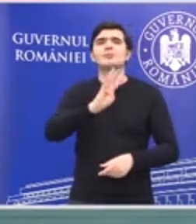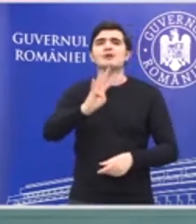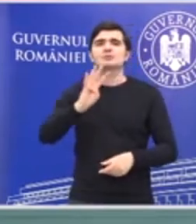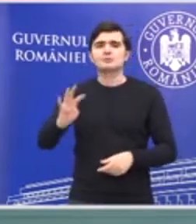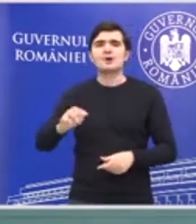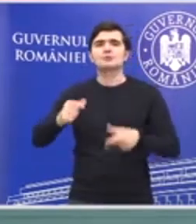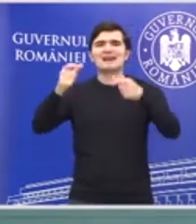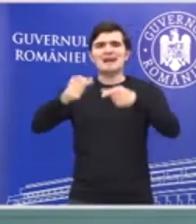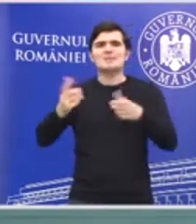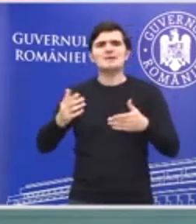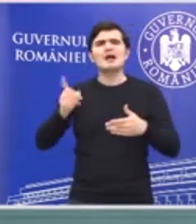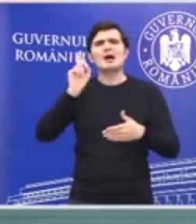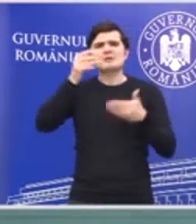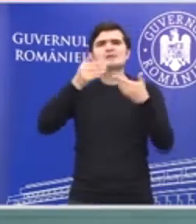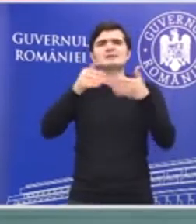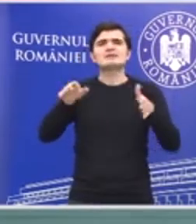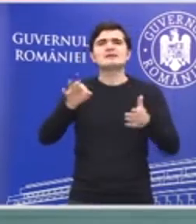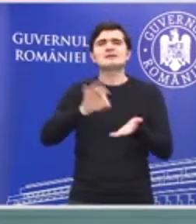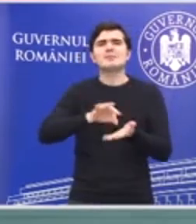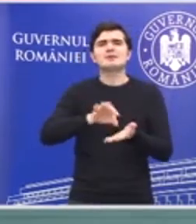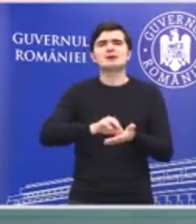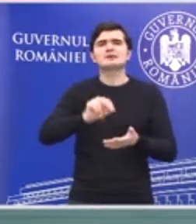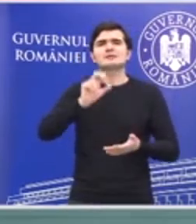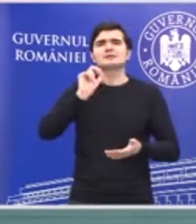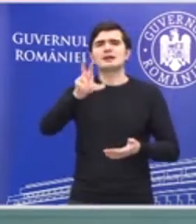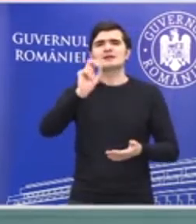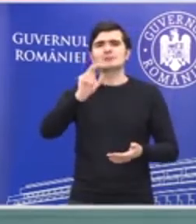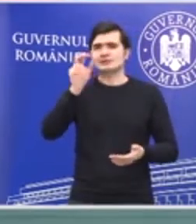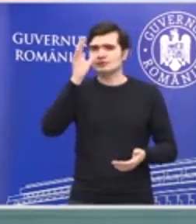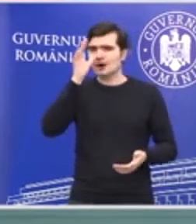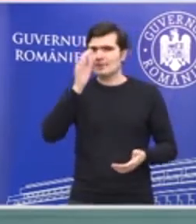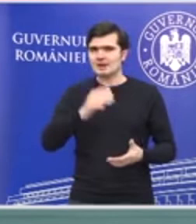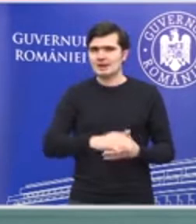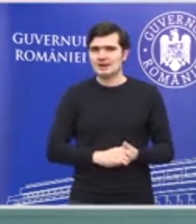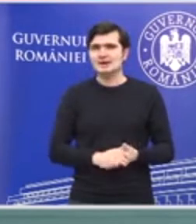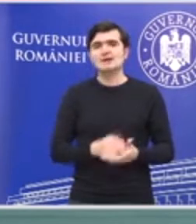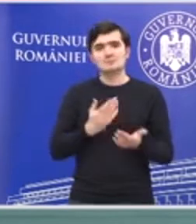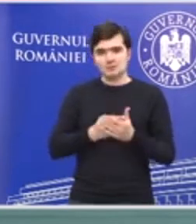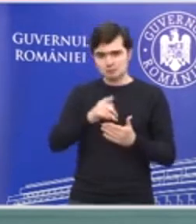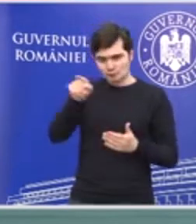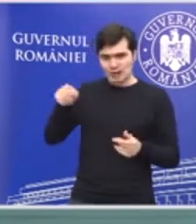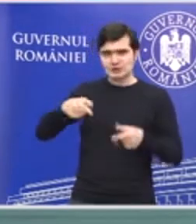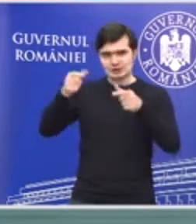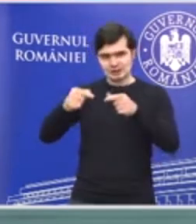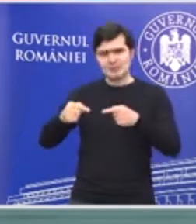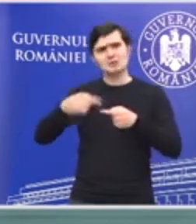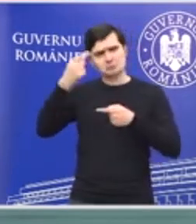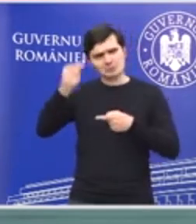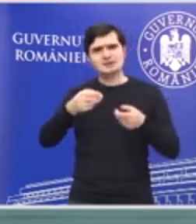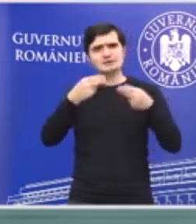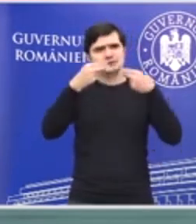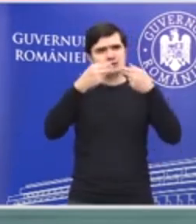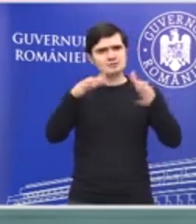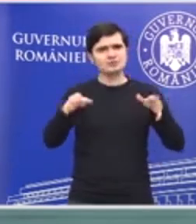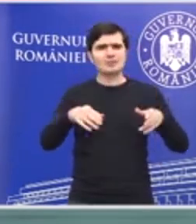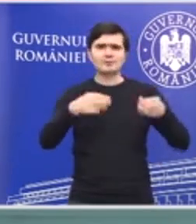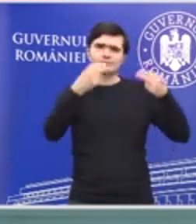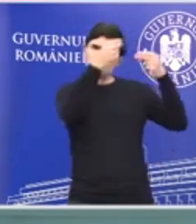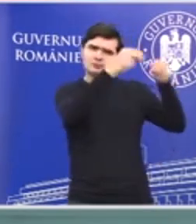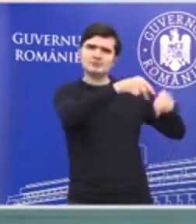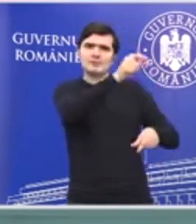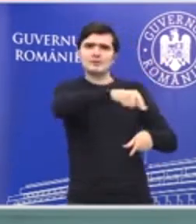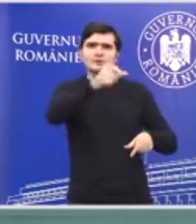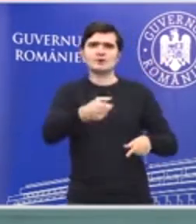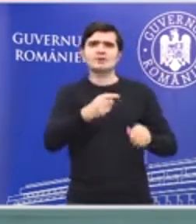cabinete care vor fi deschise pe 13 aprilie și pentru care urmează să înceapă notificarea persoanelor din lista